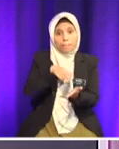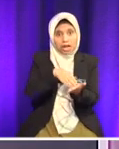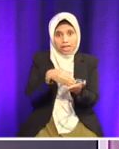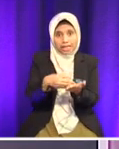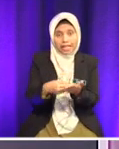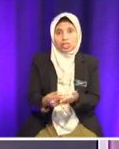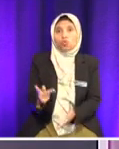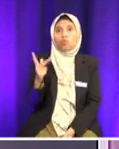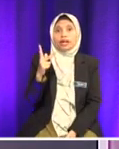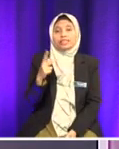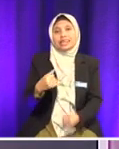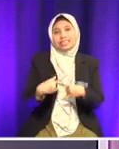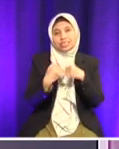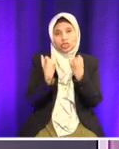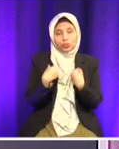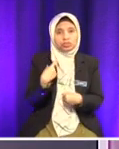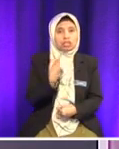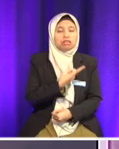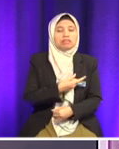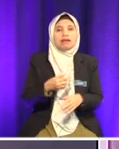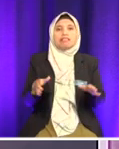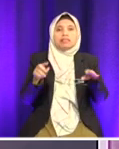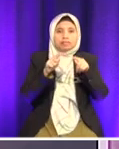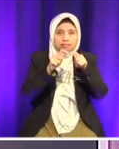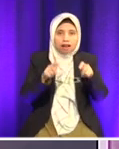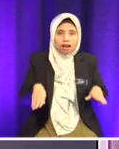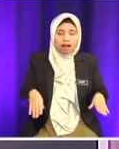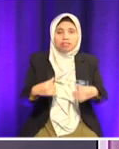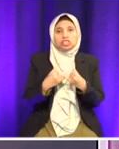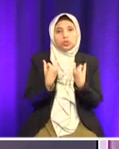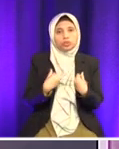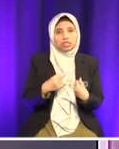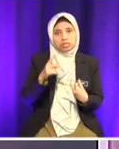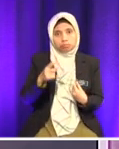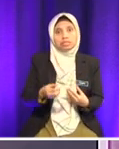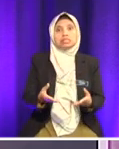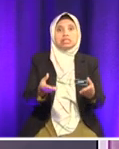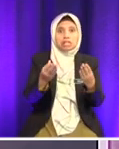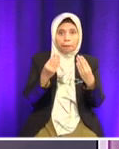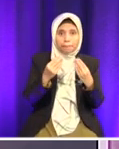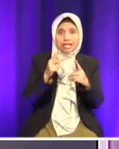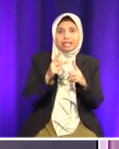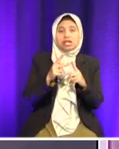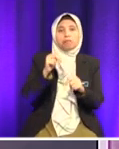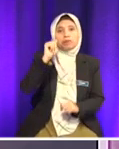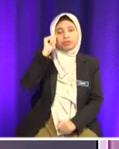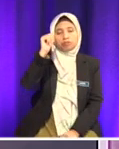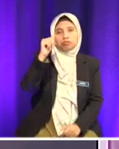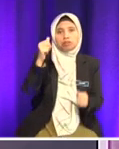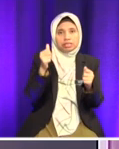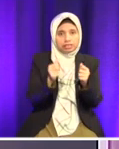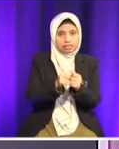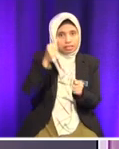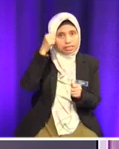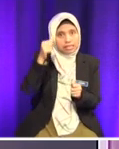kuatkan jiwa kita kita Tenangkan jiwa kita ini kita kena kembali kepada Allah dengan mengingati Allah Subhanahu Wa Ta'ala